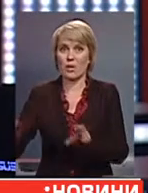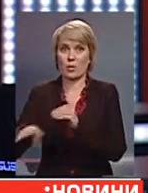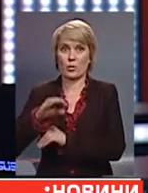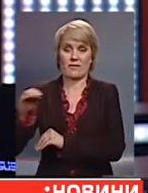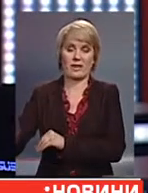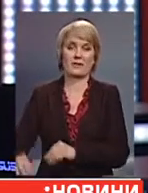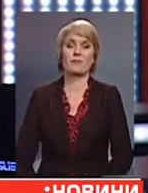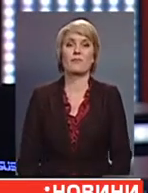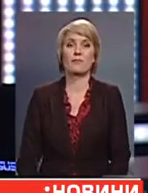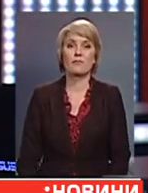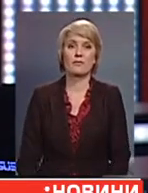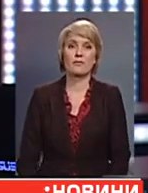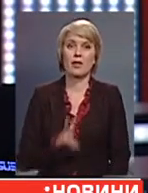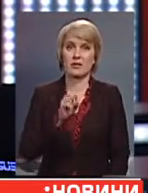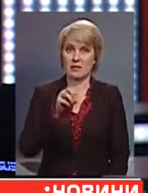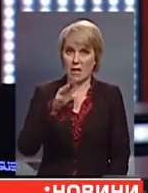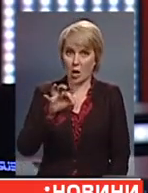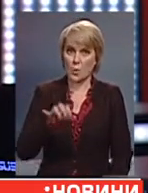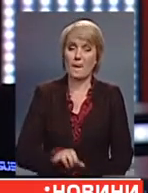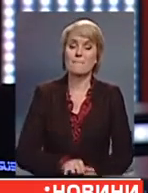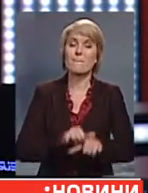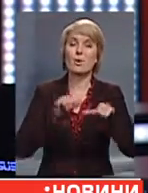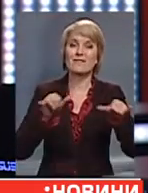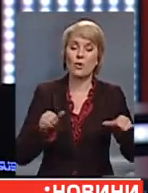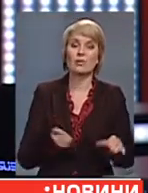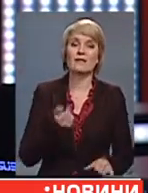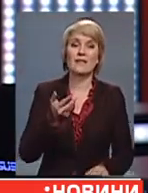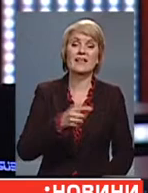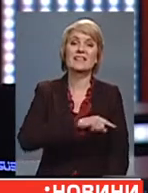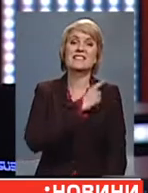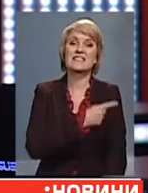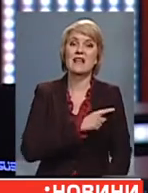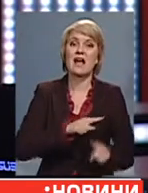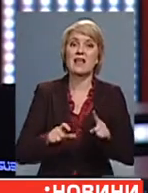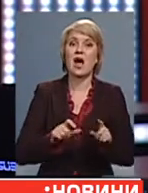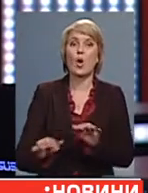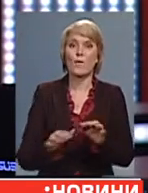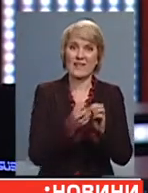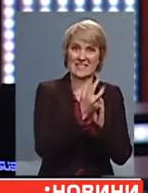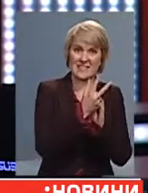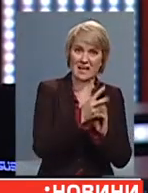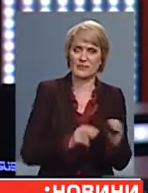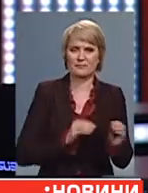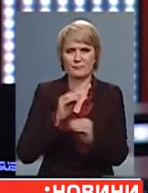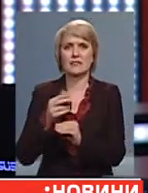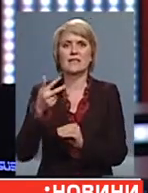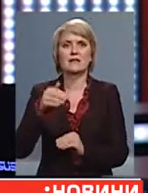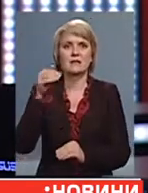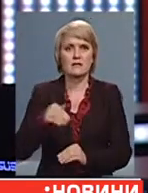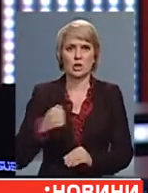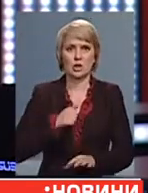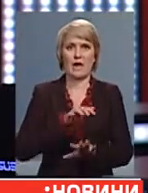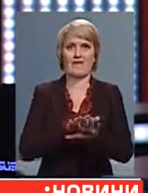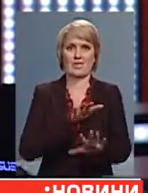НАТО по двоє кількість сил реагування з 13 до 30 тисяч військових процесів під час візиту до Португалії сказав